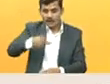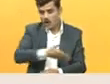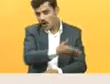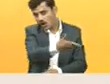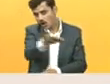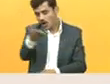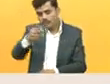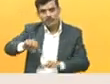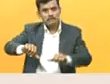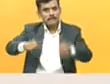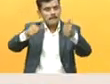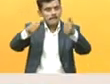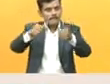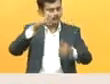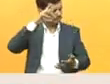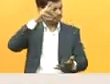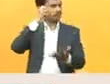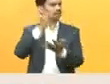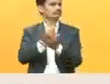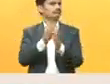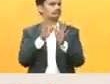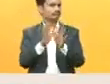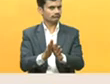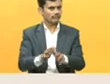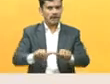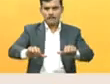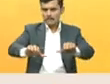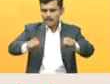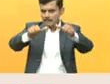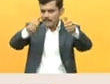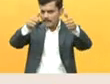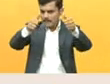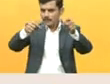उपलब्धियां, संकल्पों और सिद्धियों की